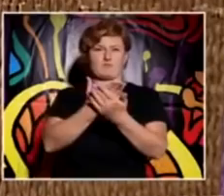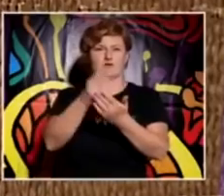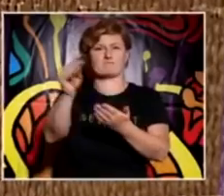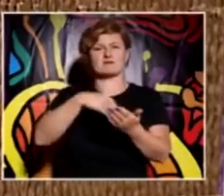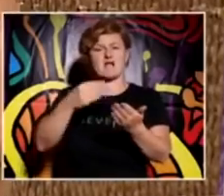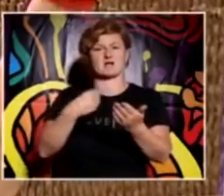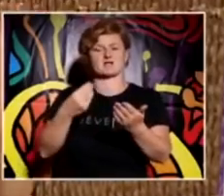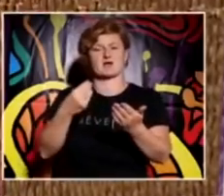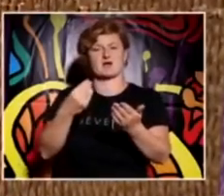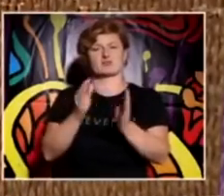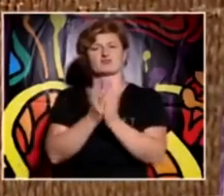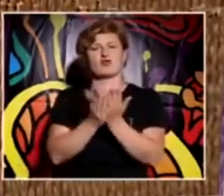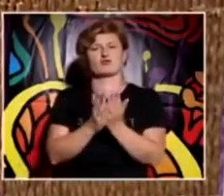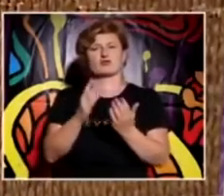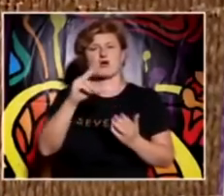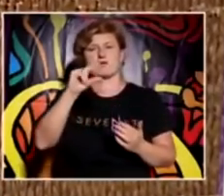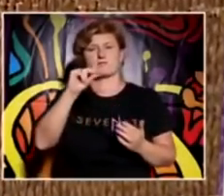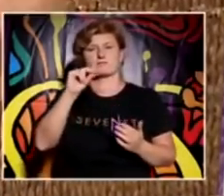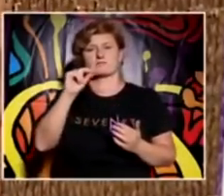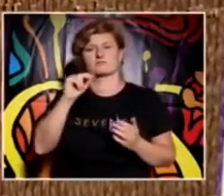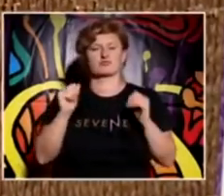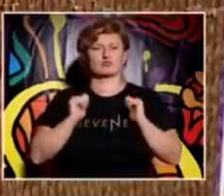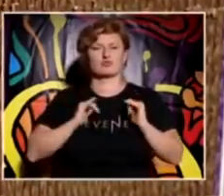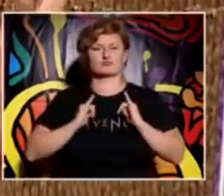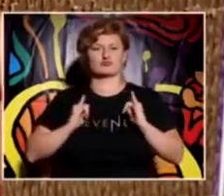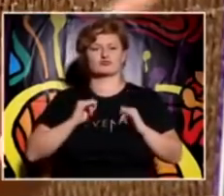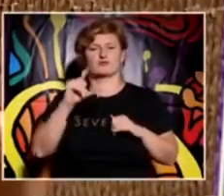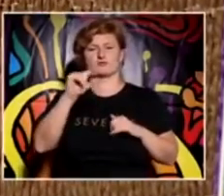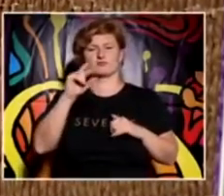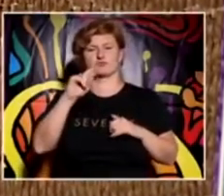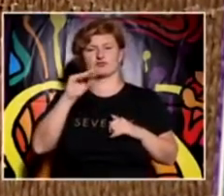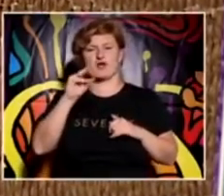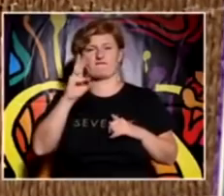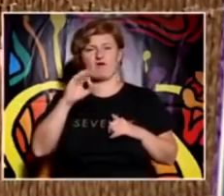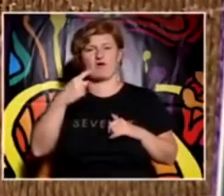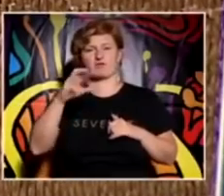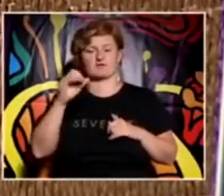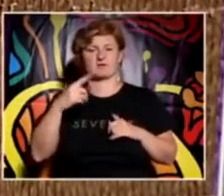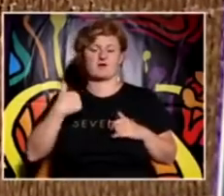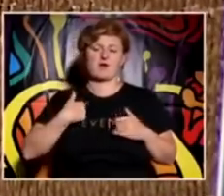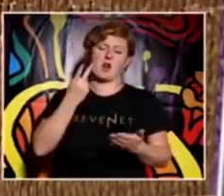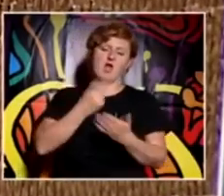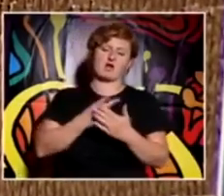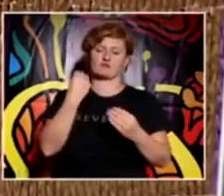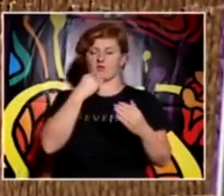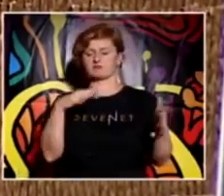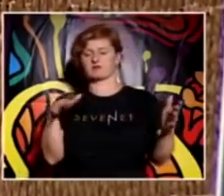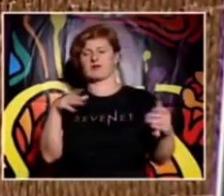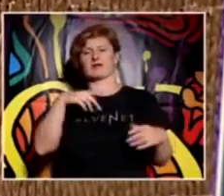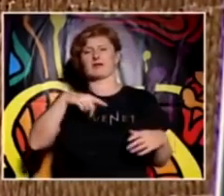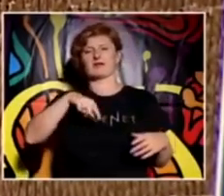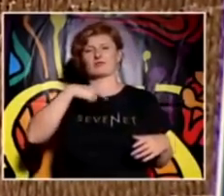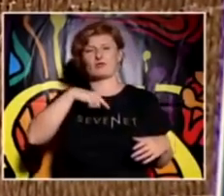przewodników, więc leżysz sobie na plaży w Indonezji, podróżujesz i piszesz dokładnie ten przewodnik o tym kraju.